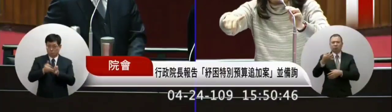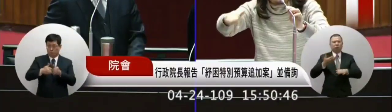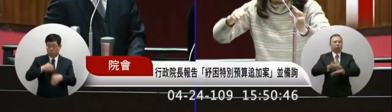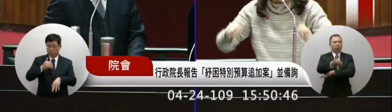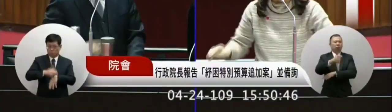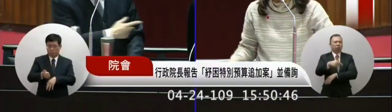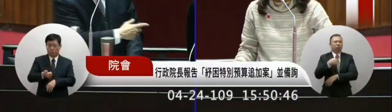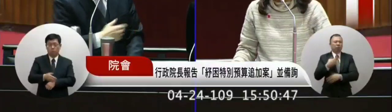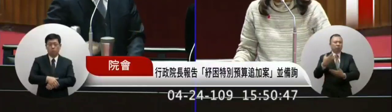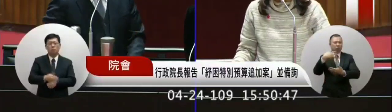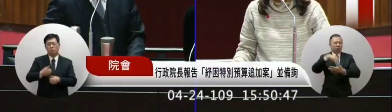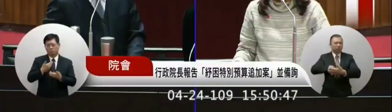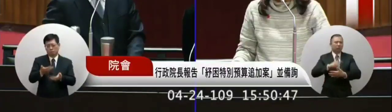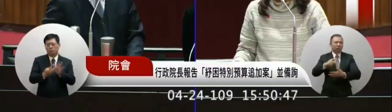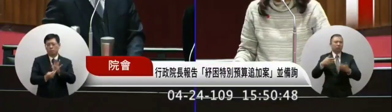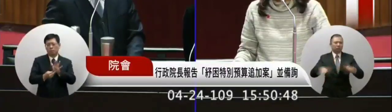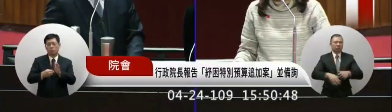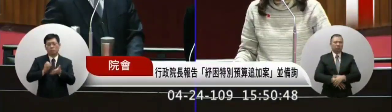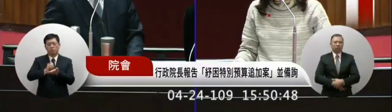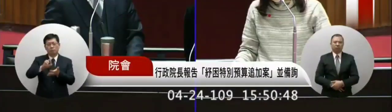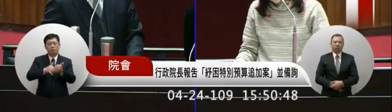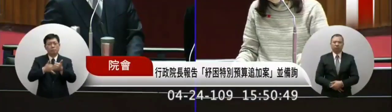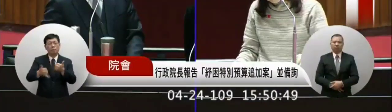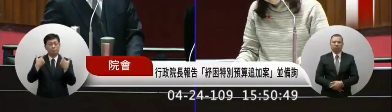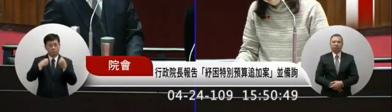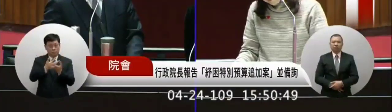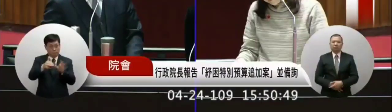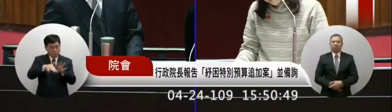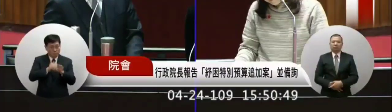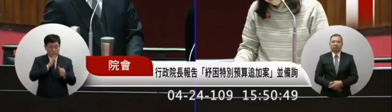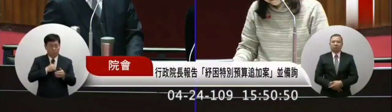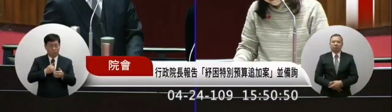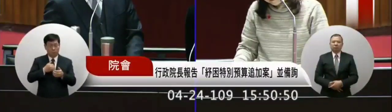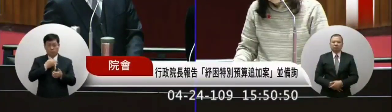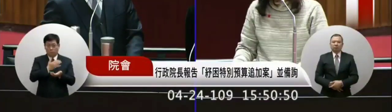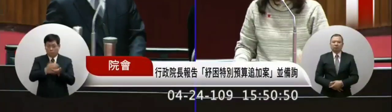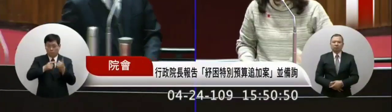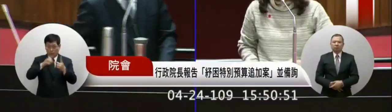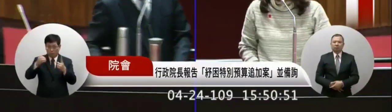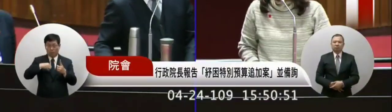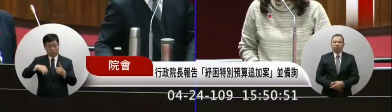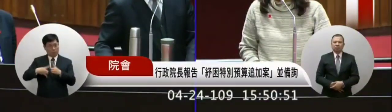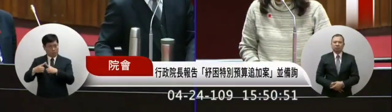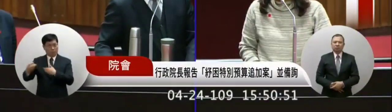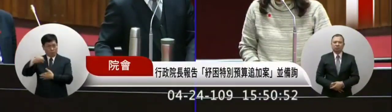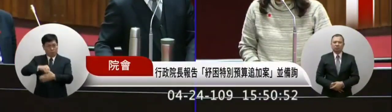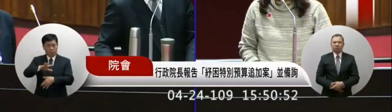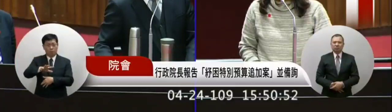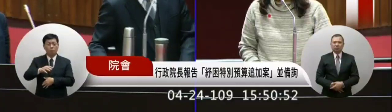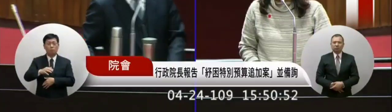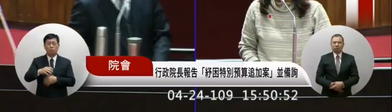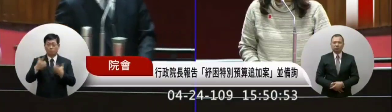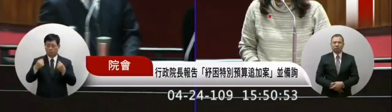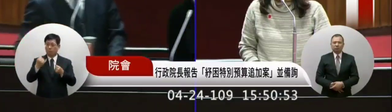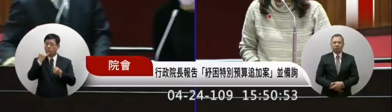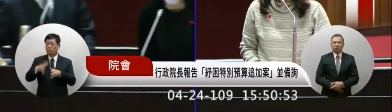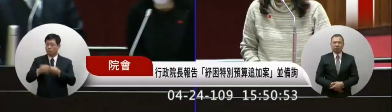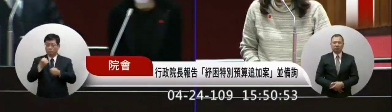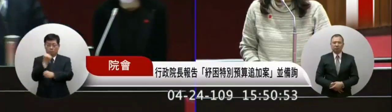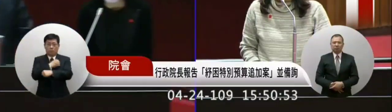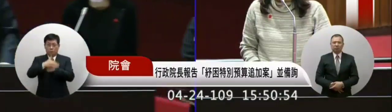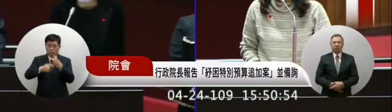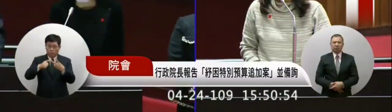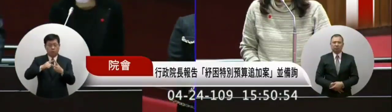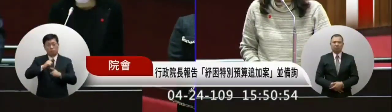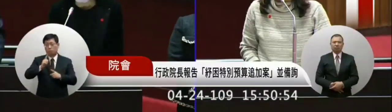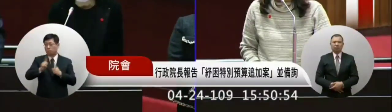说的那种类型。 报告委员，我们艺文纾困 1.0 里面已经有纳入自然人了，那我们是可以不用劳保